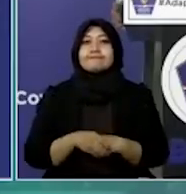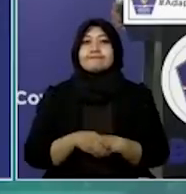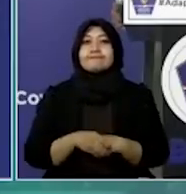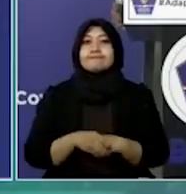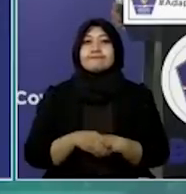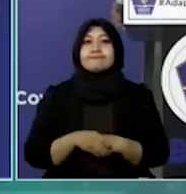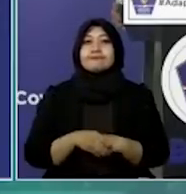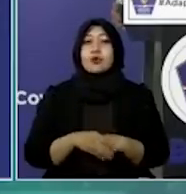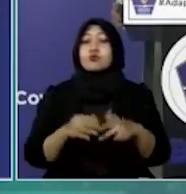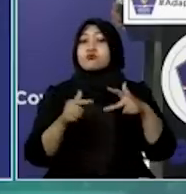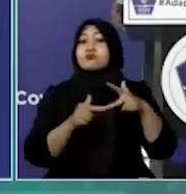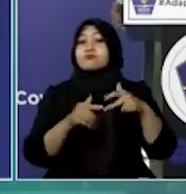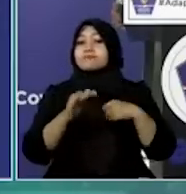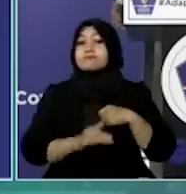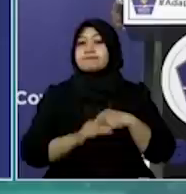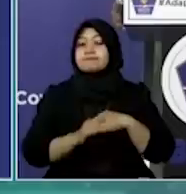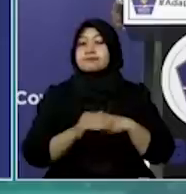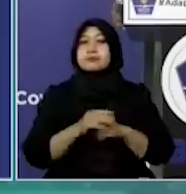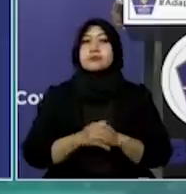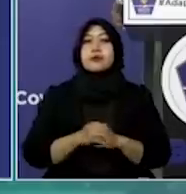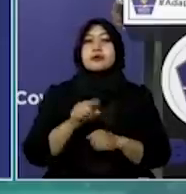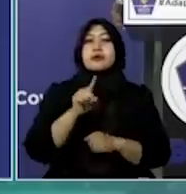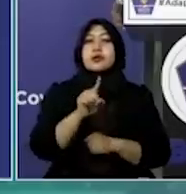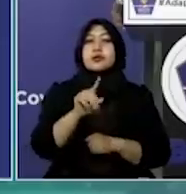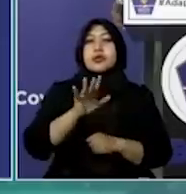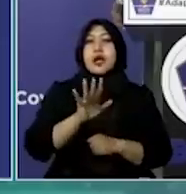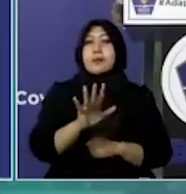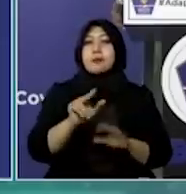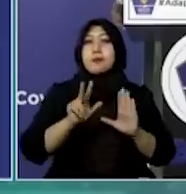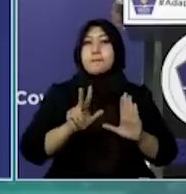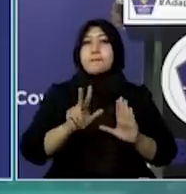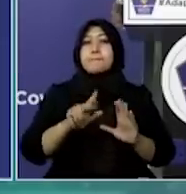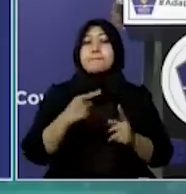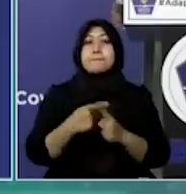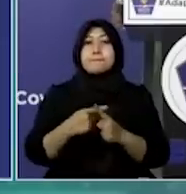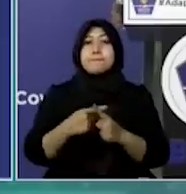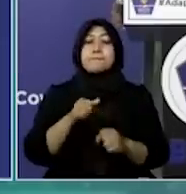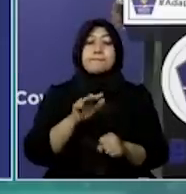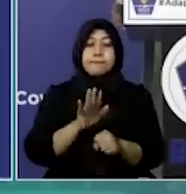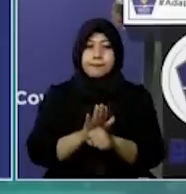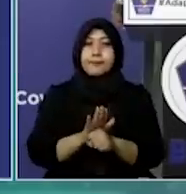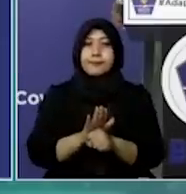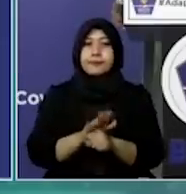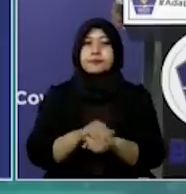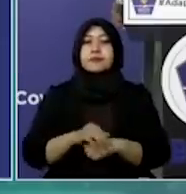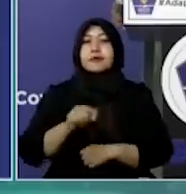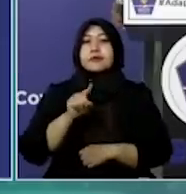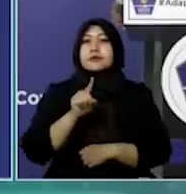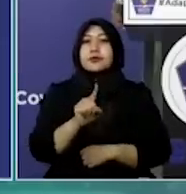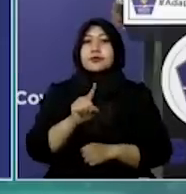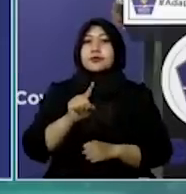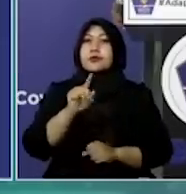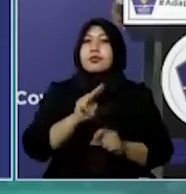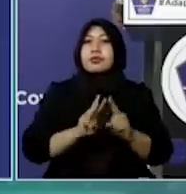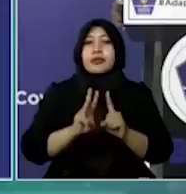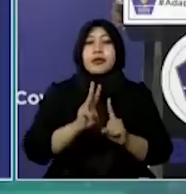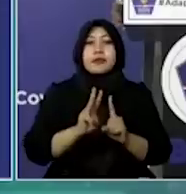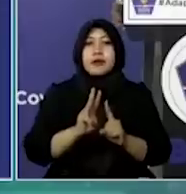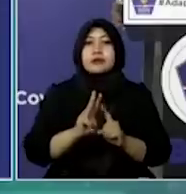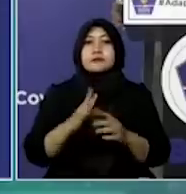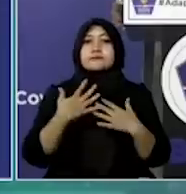Sulawesi Selatan 158 kasus baru dan 113